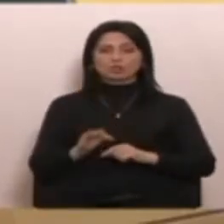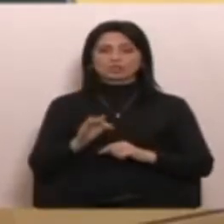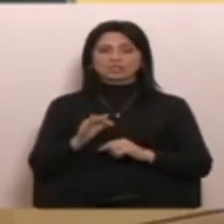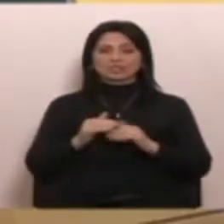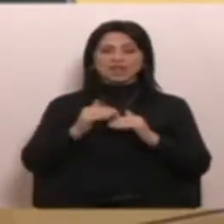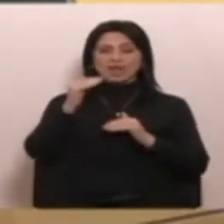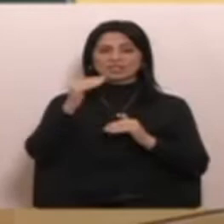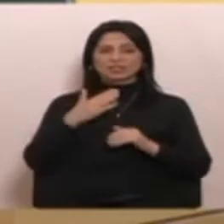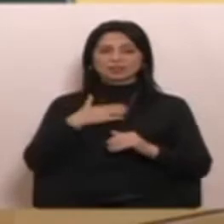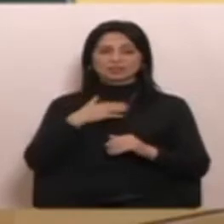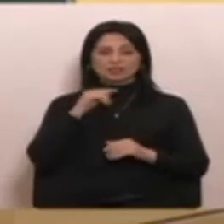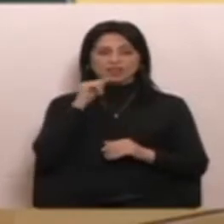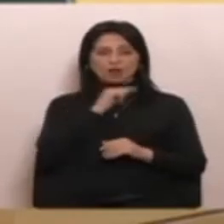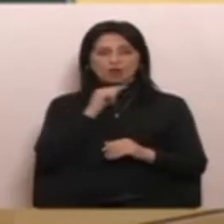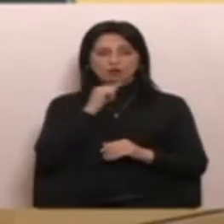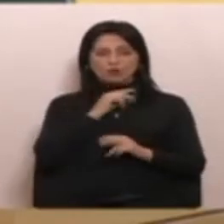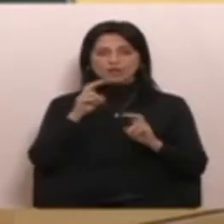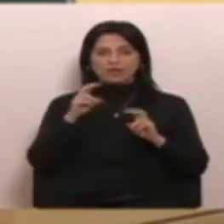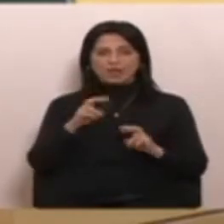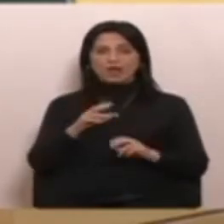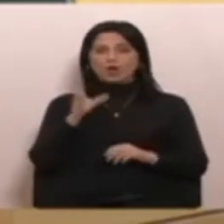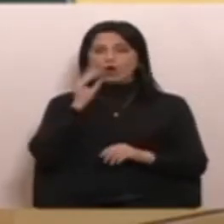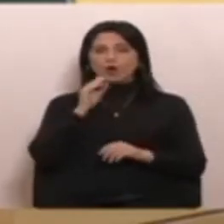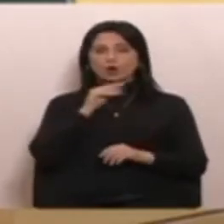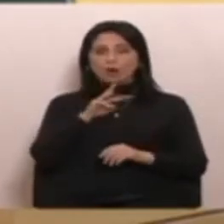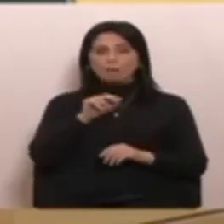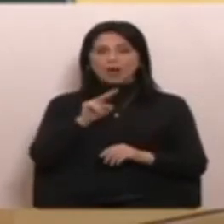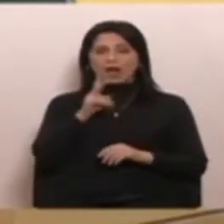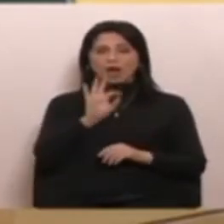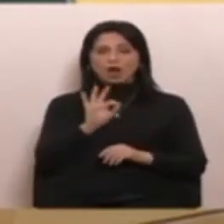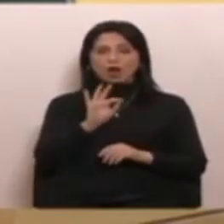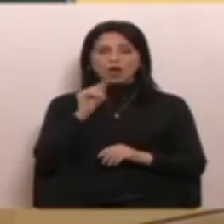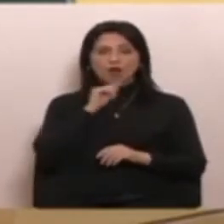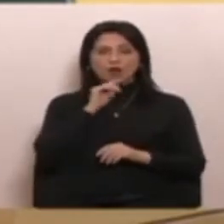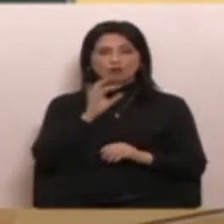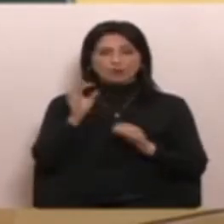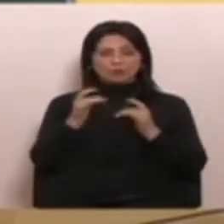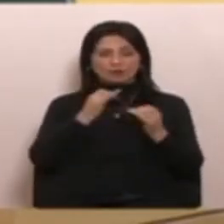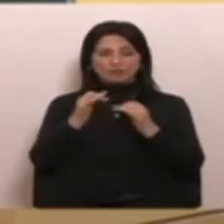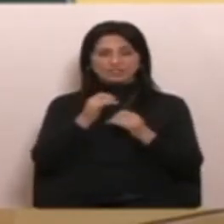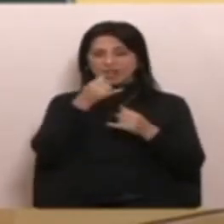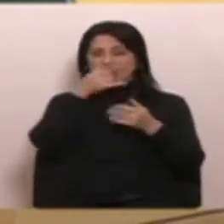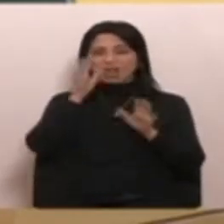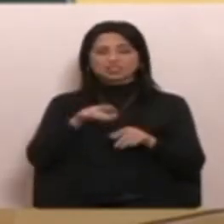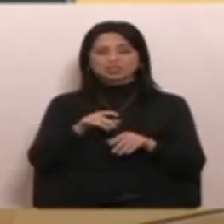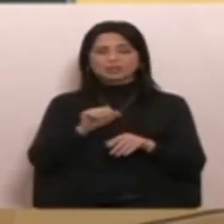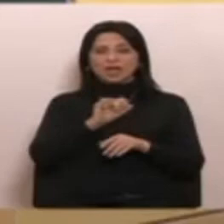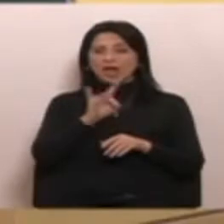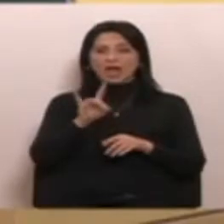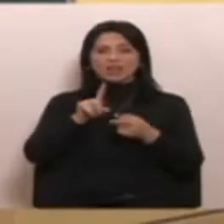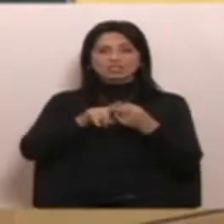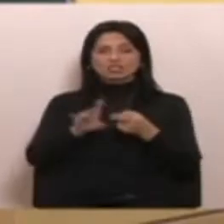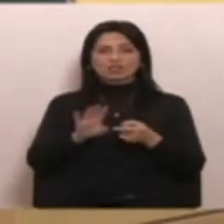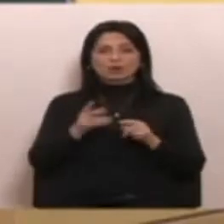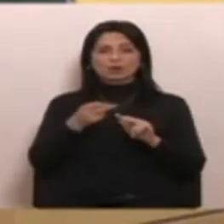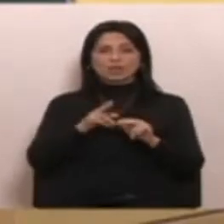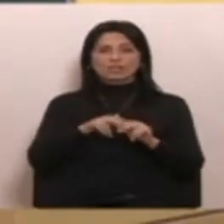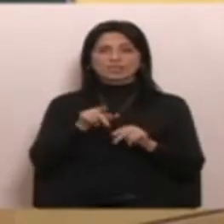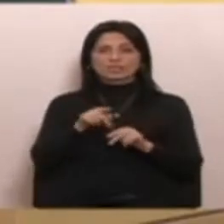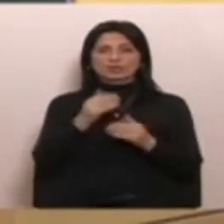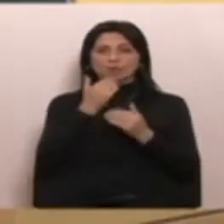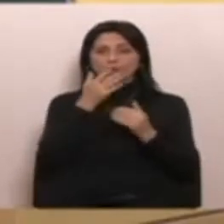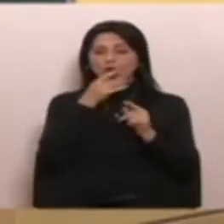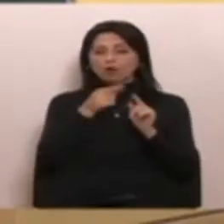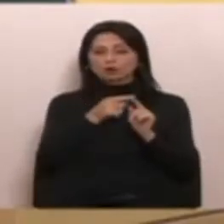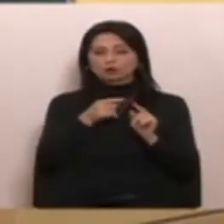გაიზრდება ჩვენი ეკონომიკა. როდესაც მაკროეკონომიკურ ვითარებაზე ვსაუბრობ, არ შემიძლია, რა თქმა უნდა, არ შევეხო ისეთ